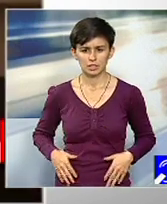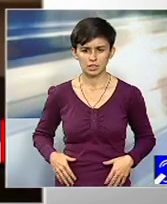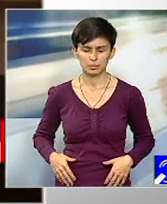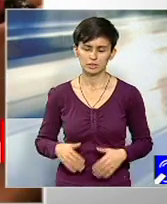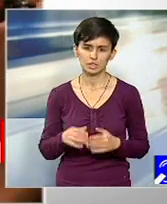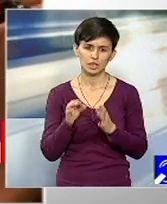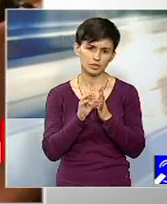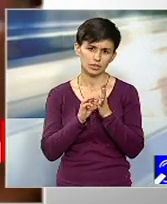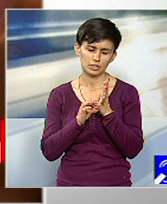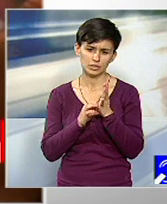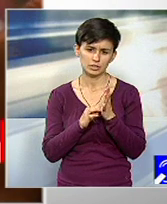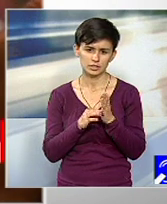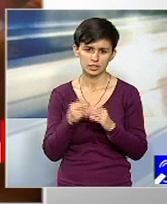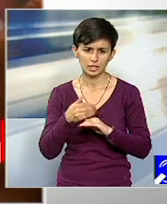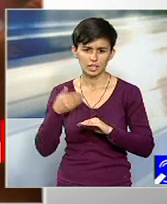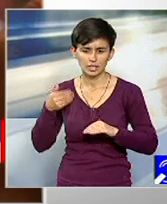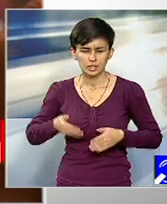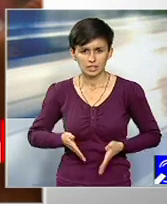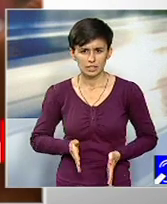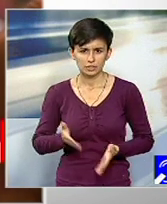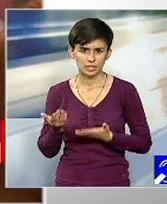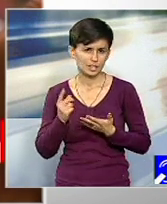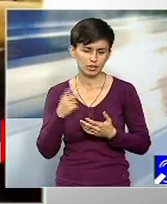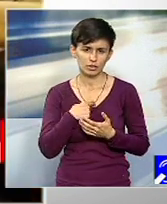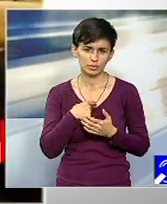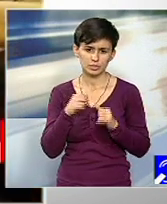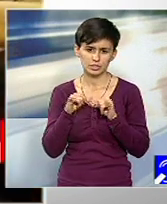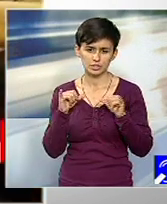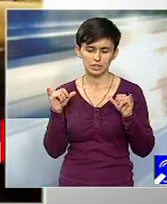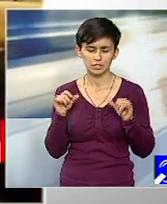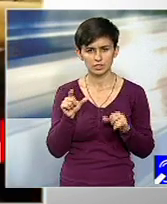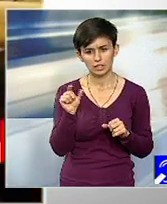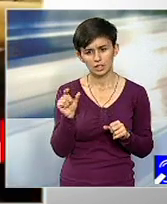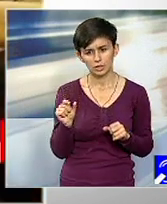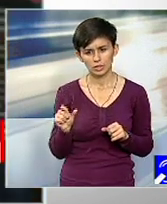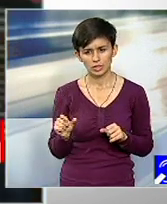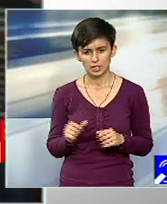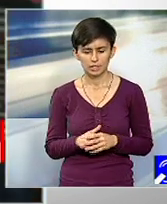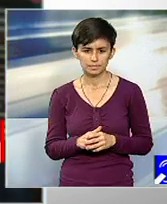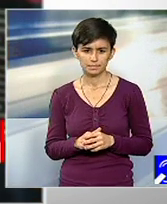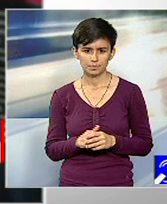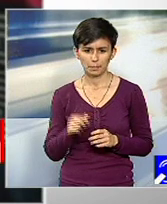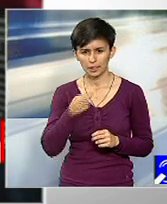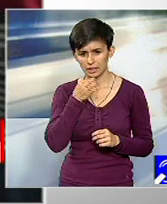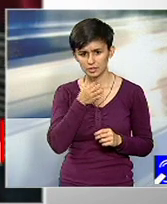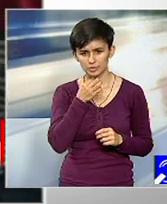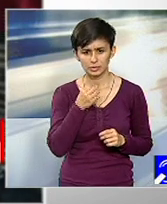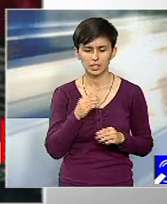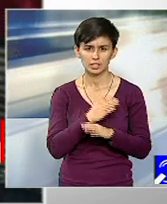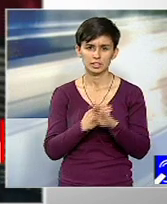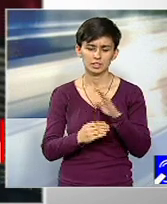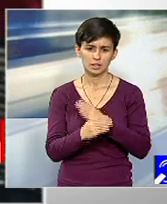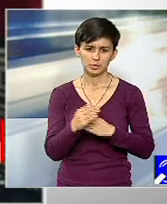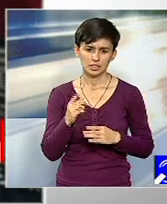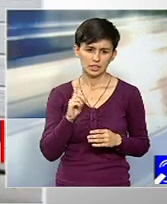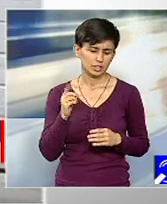unei condiții congenitale ce nu a permis dezvoltarea completă a măduvei și a coloanei vertebrale. Carneșia spune că astăzi dizabilitatea nu